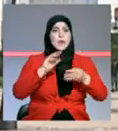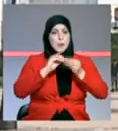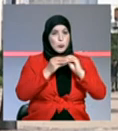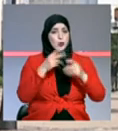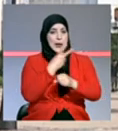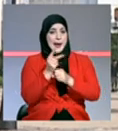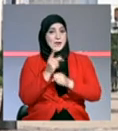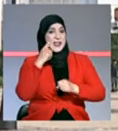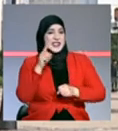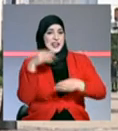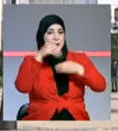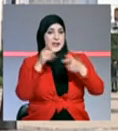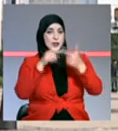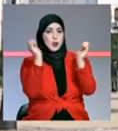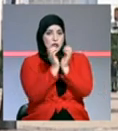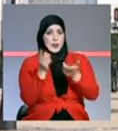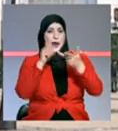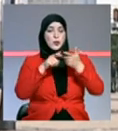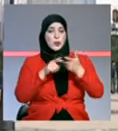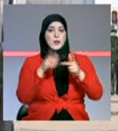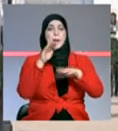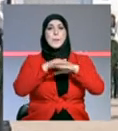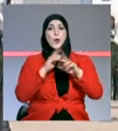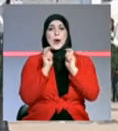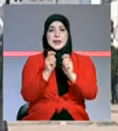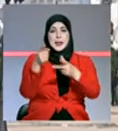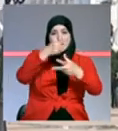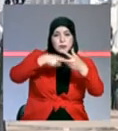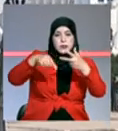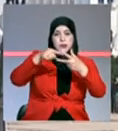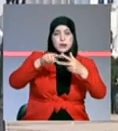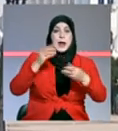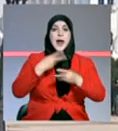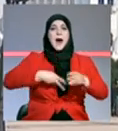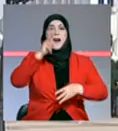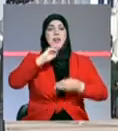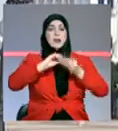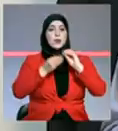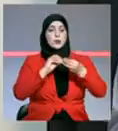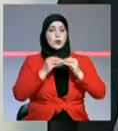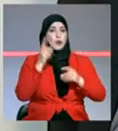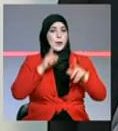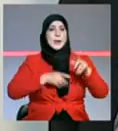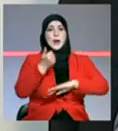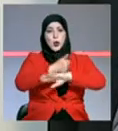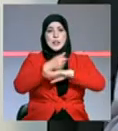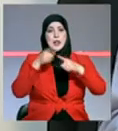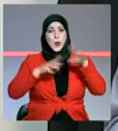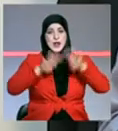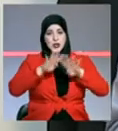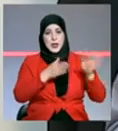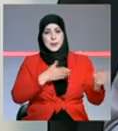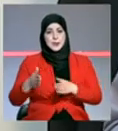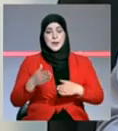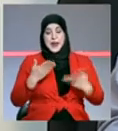والاجتماعية وتواصل الأزمة السياسية وما أفرزته من تعميق للهوة بين الحاكم والمحكومة. المرحلة هذه الأخيرة اللي